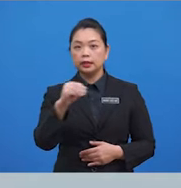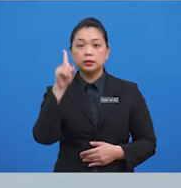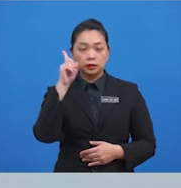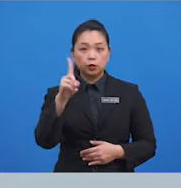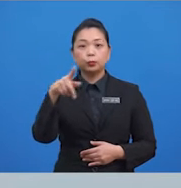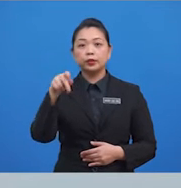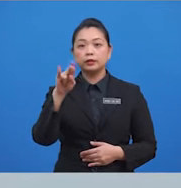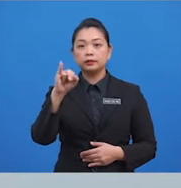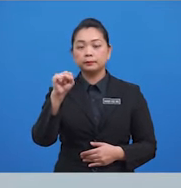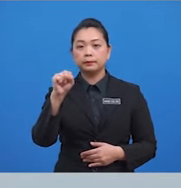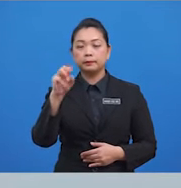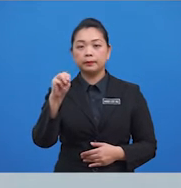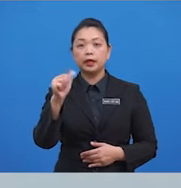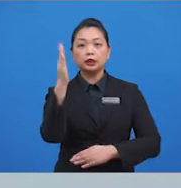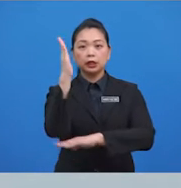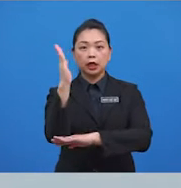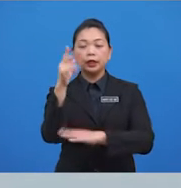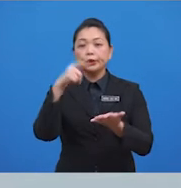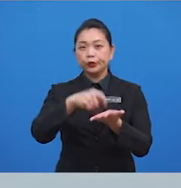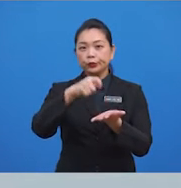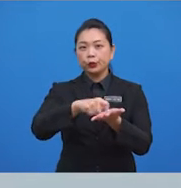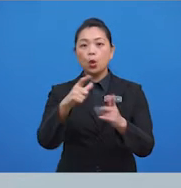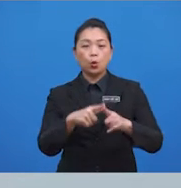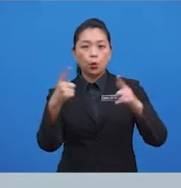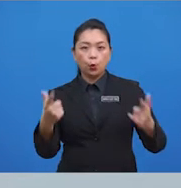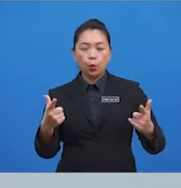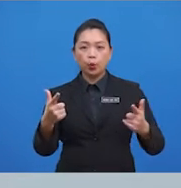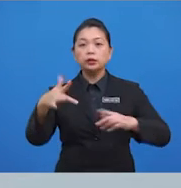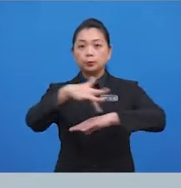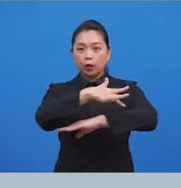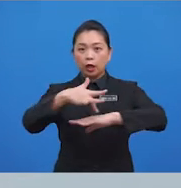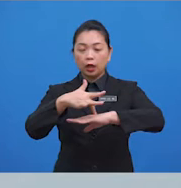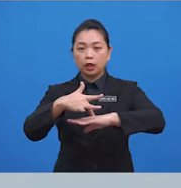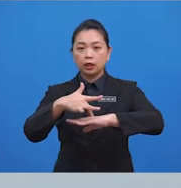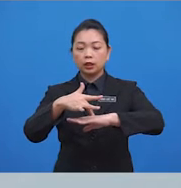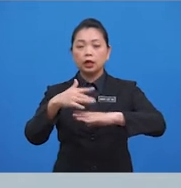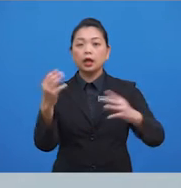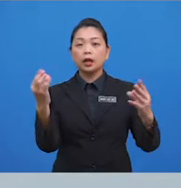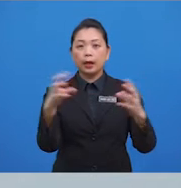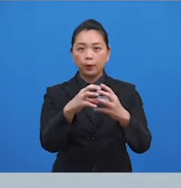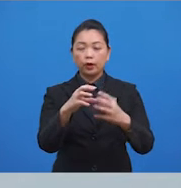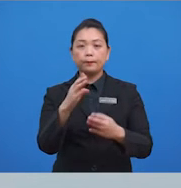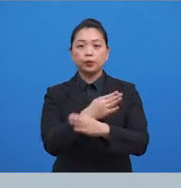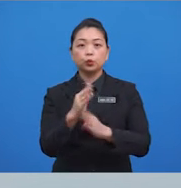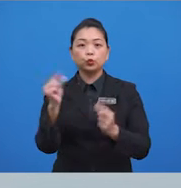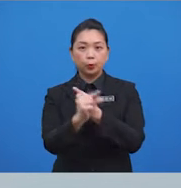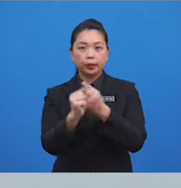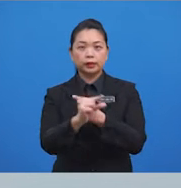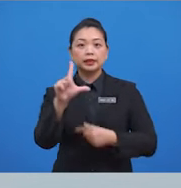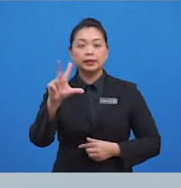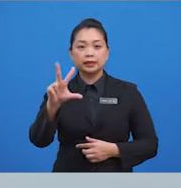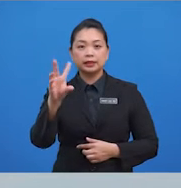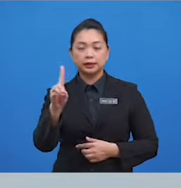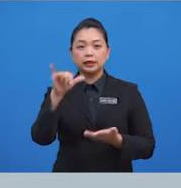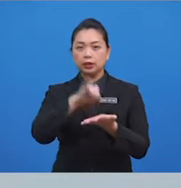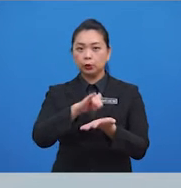sebuah prisma tegak. Hitung luas permukaan gabungan bentuk geometri tiga dimensi tersebut.